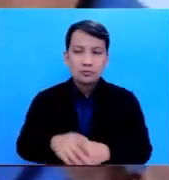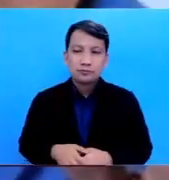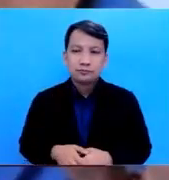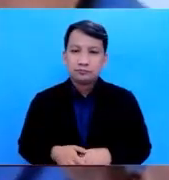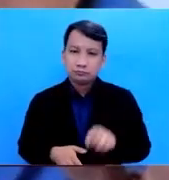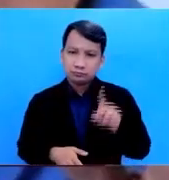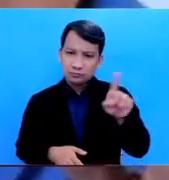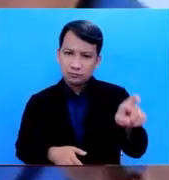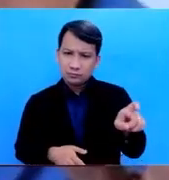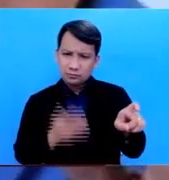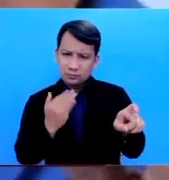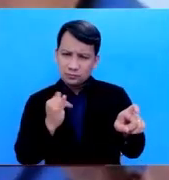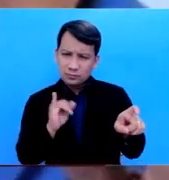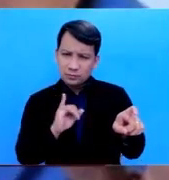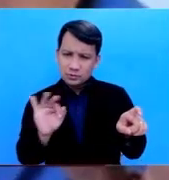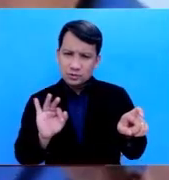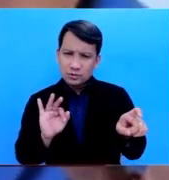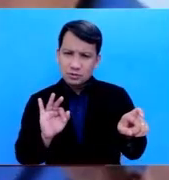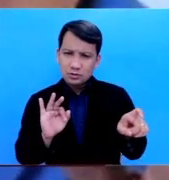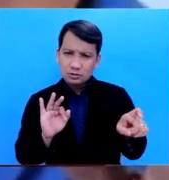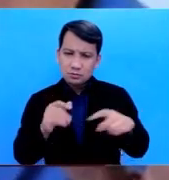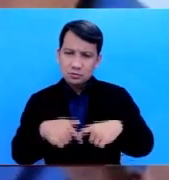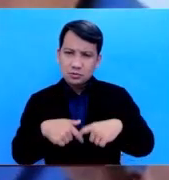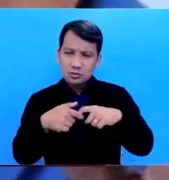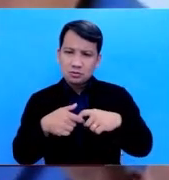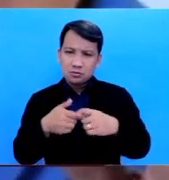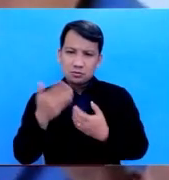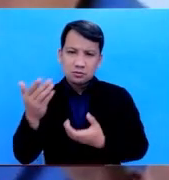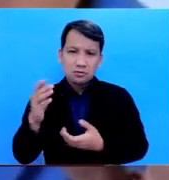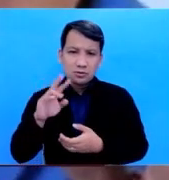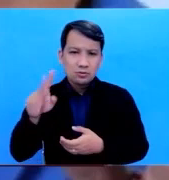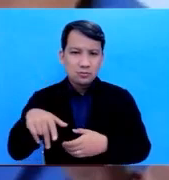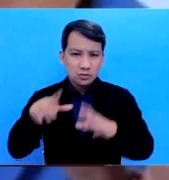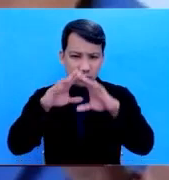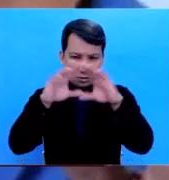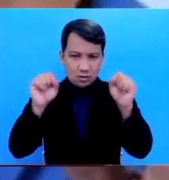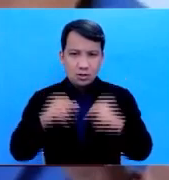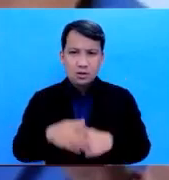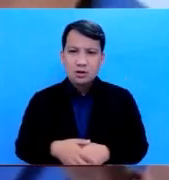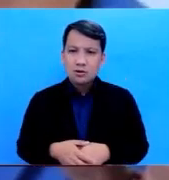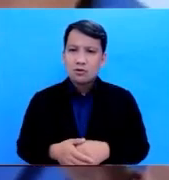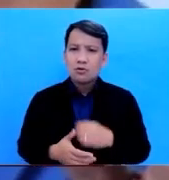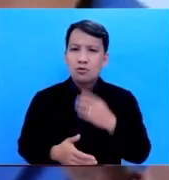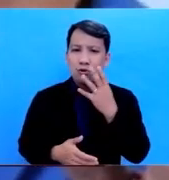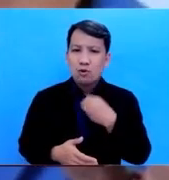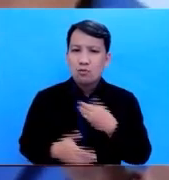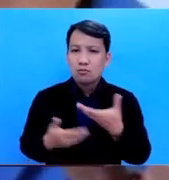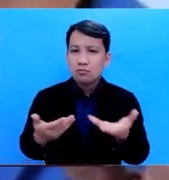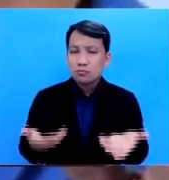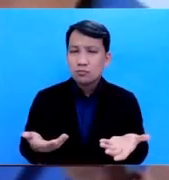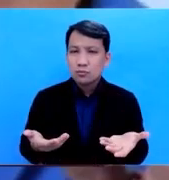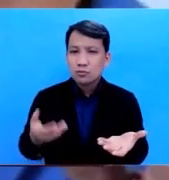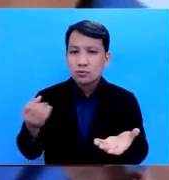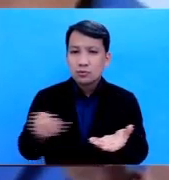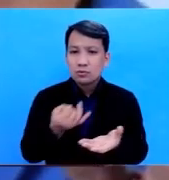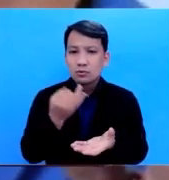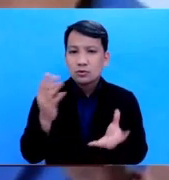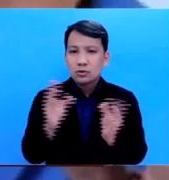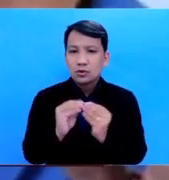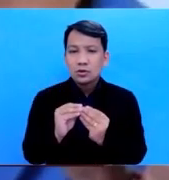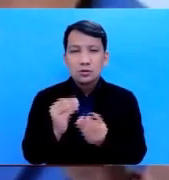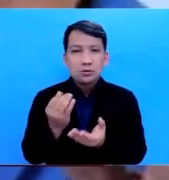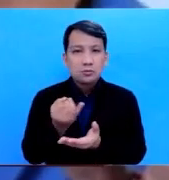Soto, na nauna nang nag-concede kay Presumptive Vice President Inday Sara Duterte, sino ang magka-canvass ng mga boto